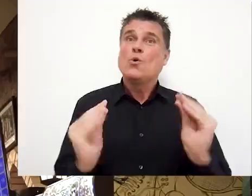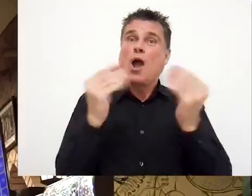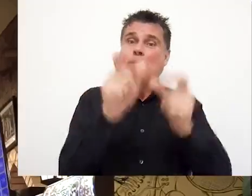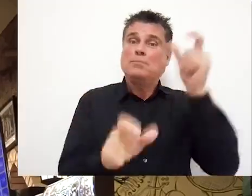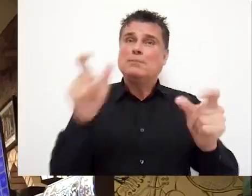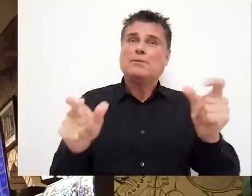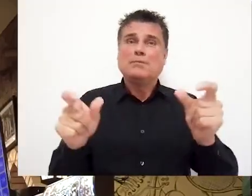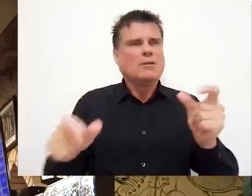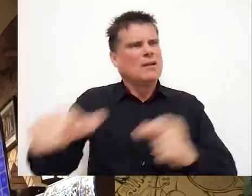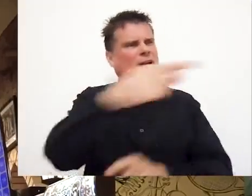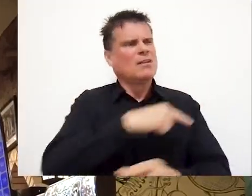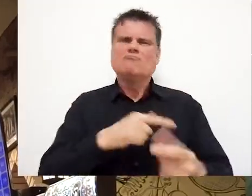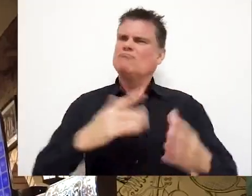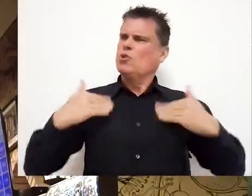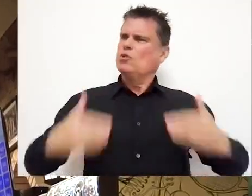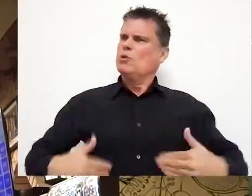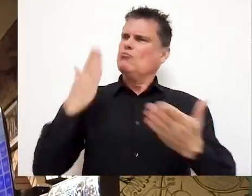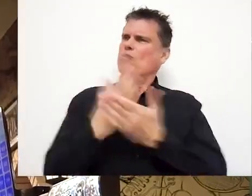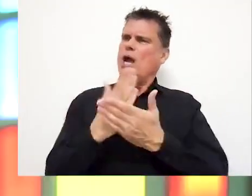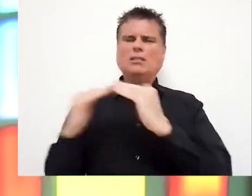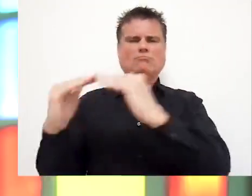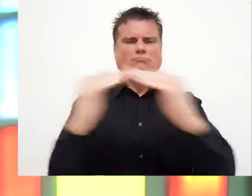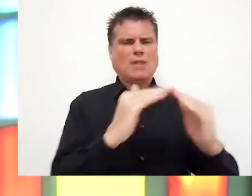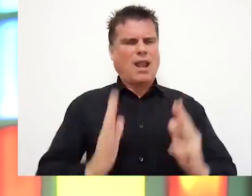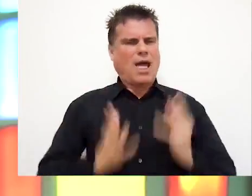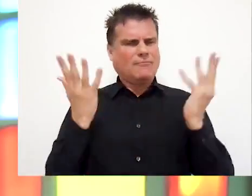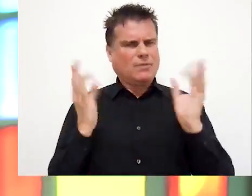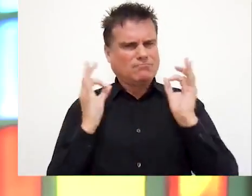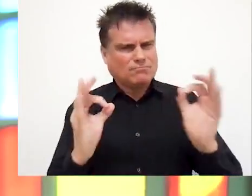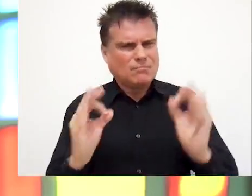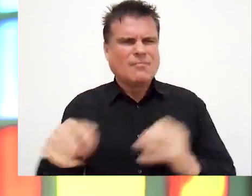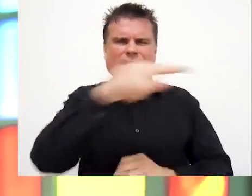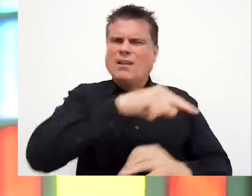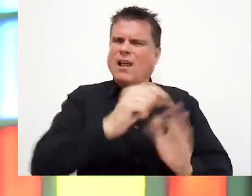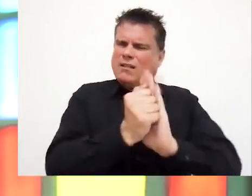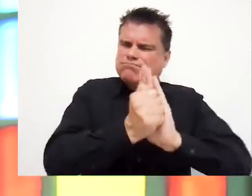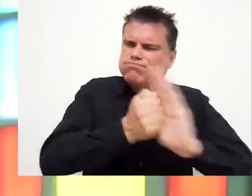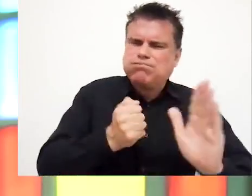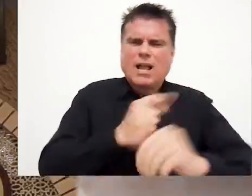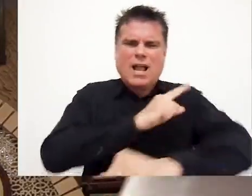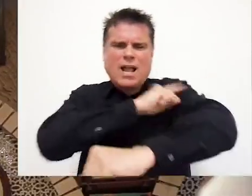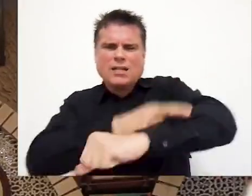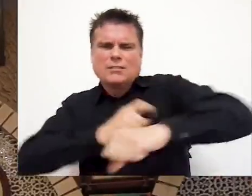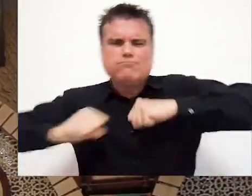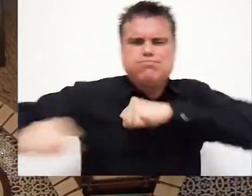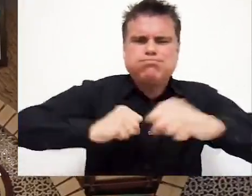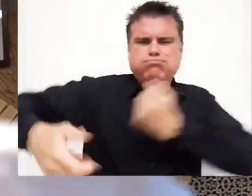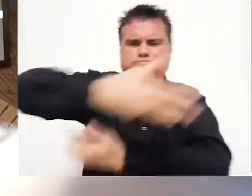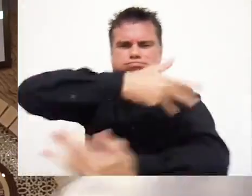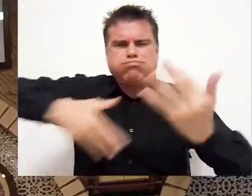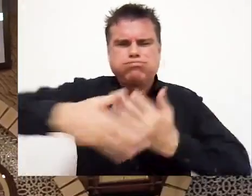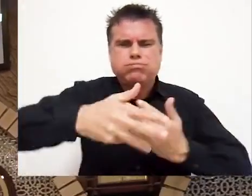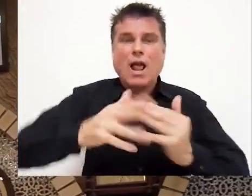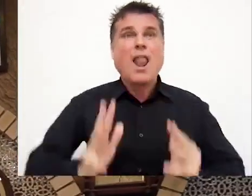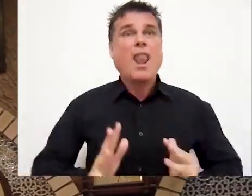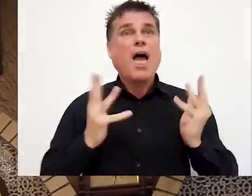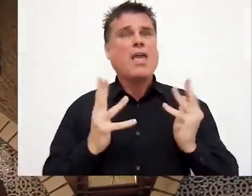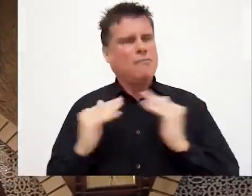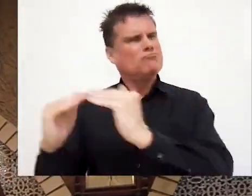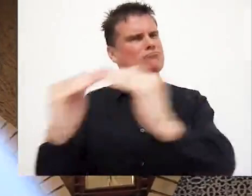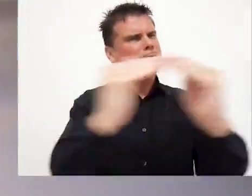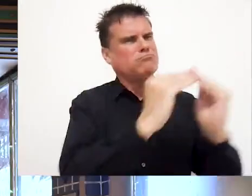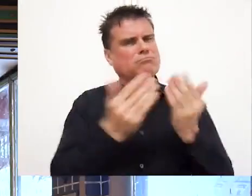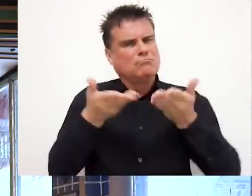استحقاقهم بالحياه، كفاءات طاقات عاليه جدا، وهذول الشباب لازم يلقون يعني يعيشون حياتهم الطبيعيه بالعراق